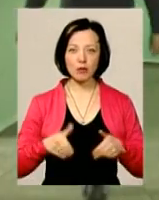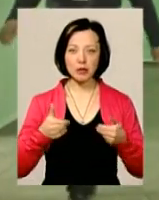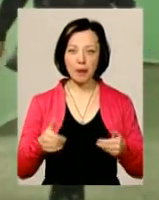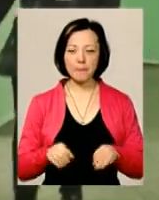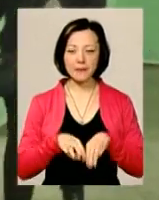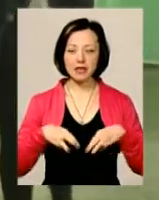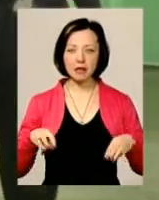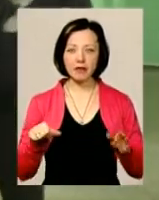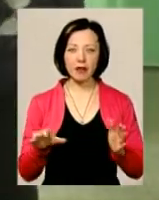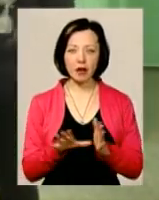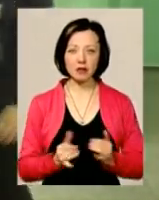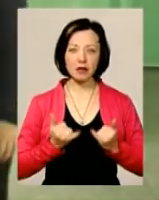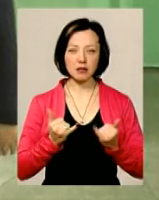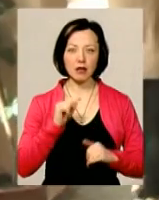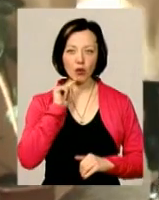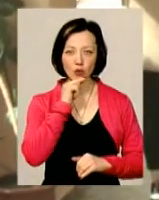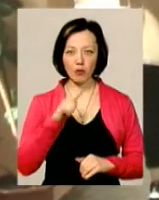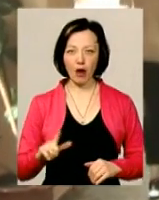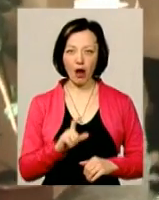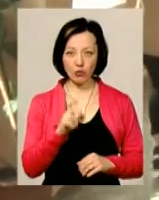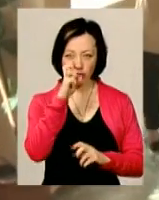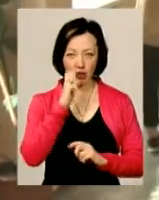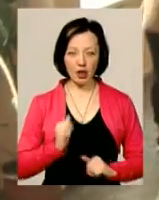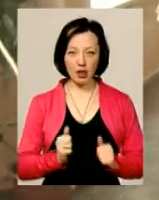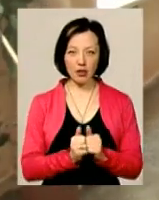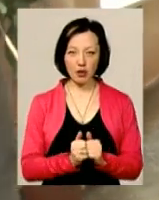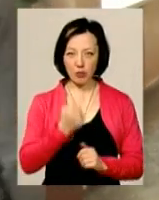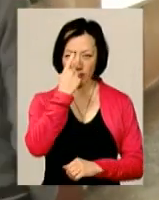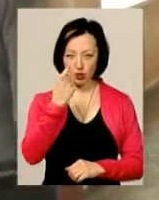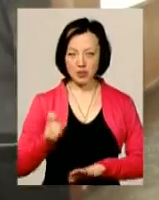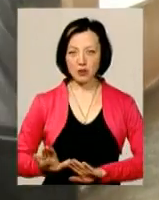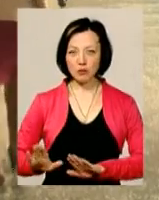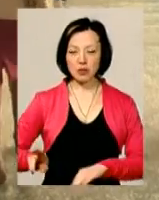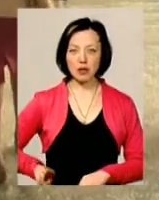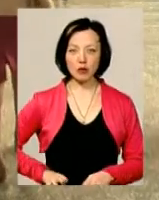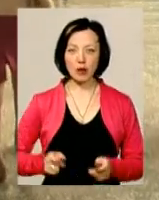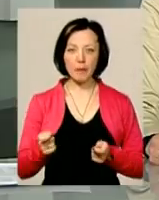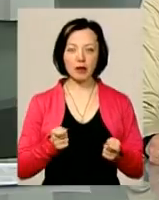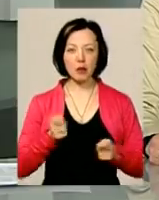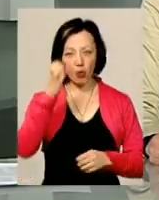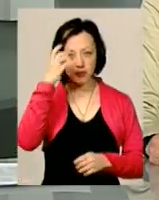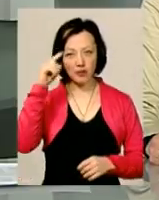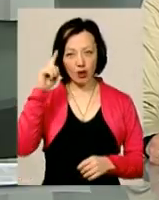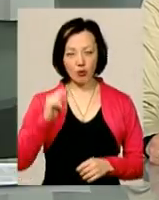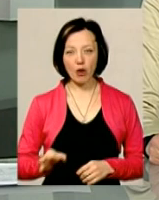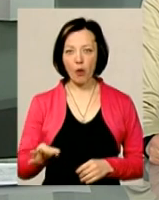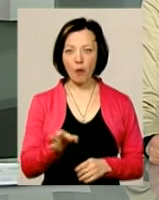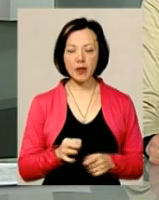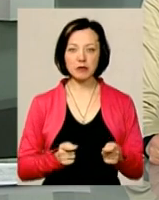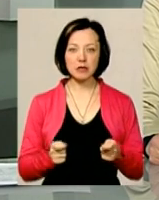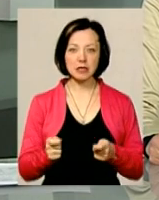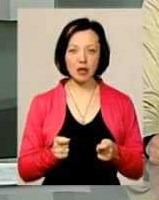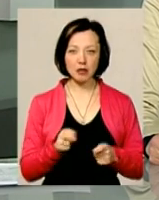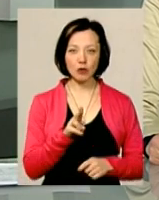рекомендацією Міністерства енергетики заради економії газу в країні. Як повідомила заступник директора Департаменту освіти і науки